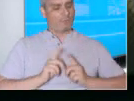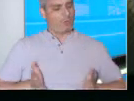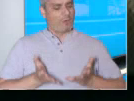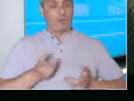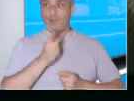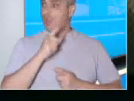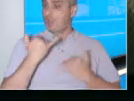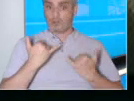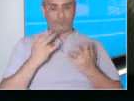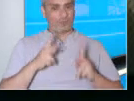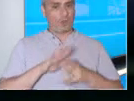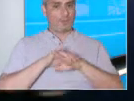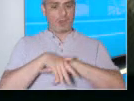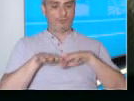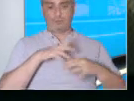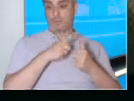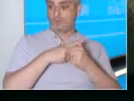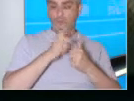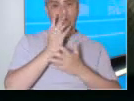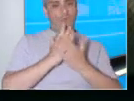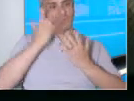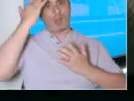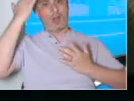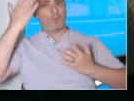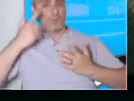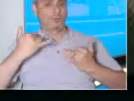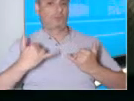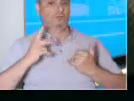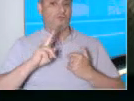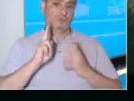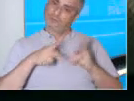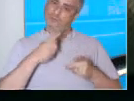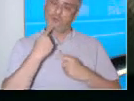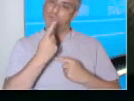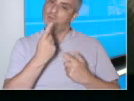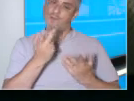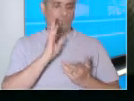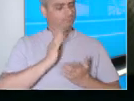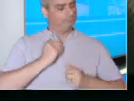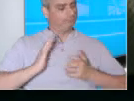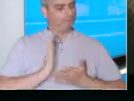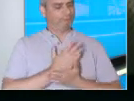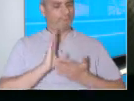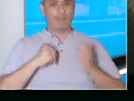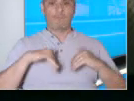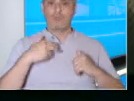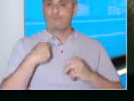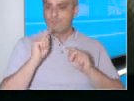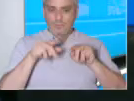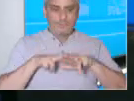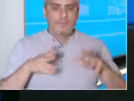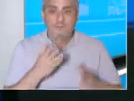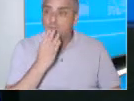הם יכולים עכשיו אולי להשפיע בממשלה, יש כאלה חלומות, עכשיו הם אומרים את הטון גם ברחוב, והנה אנחנו מגיעים